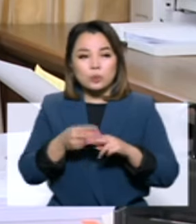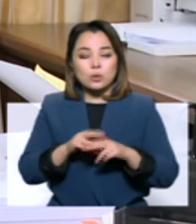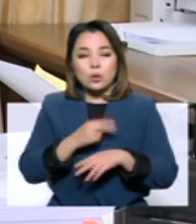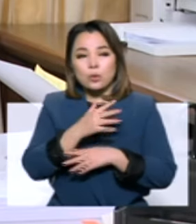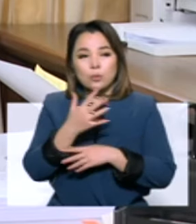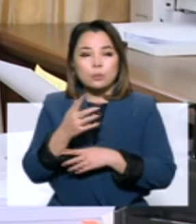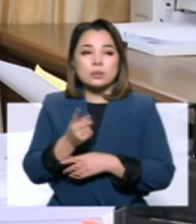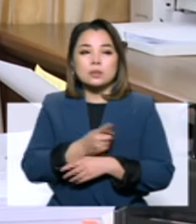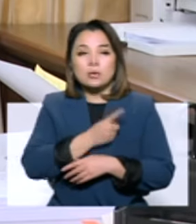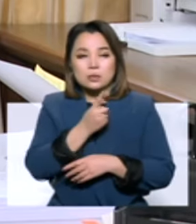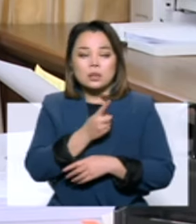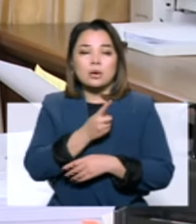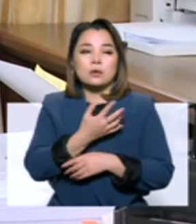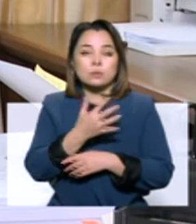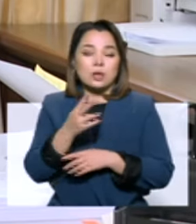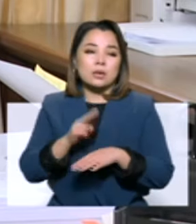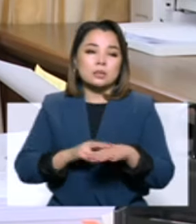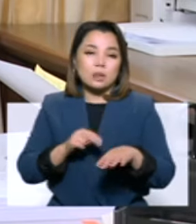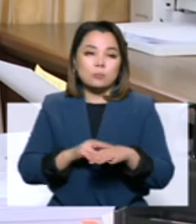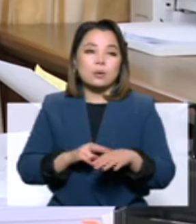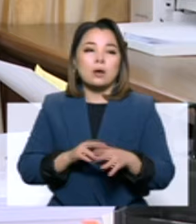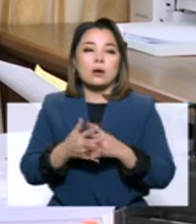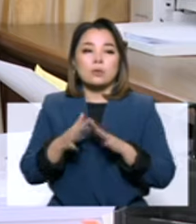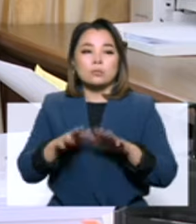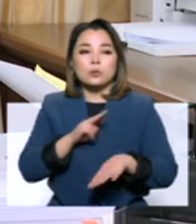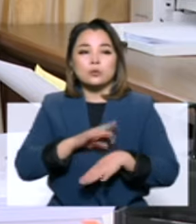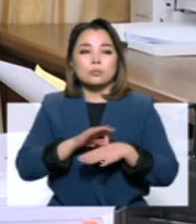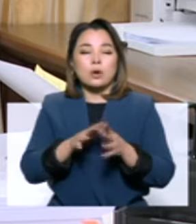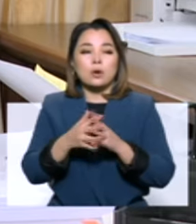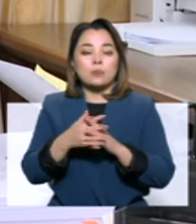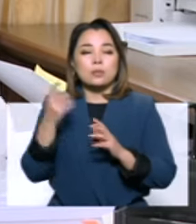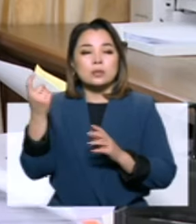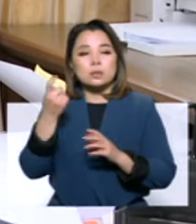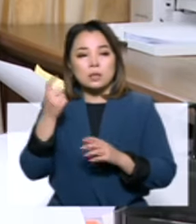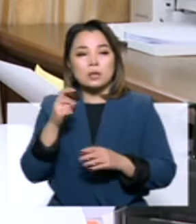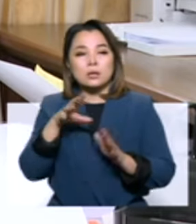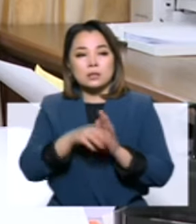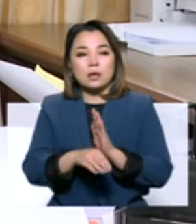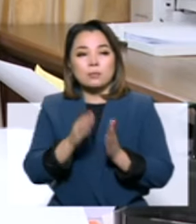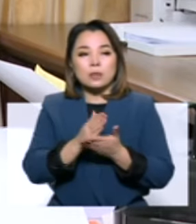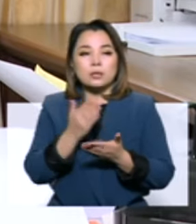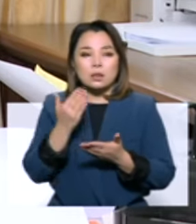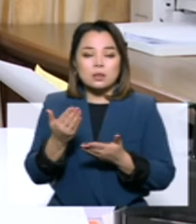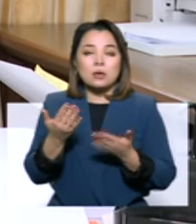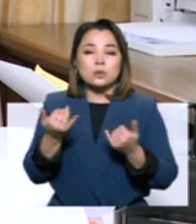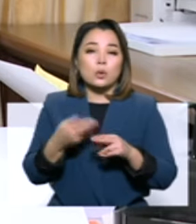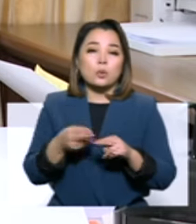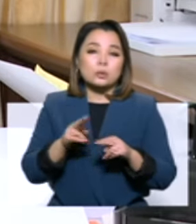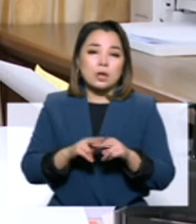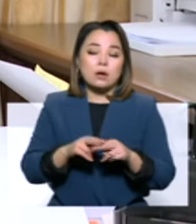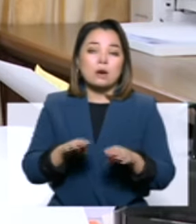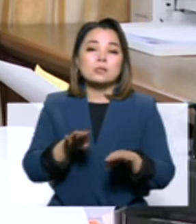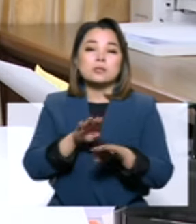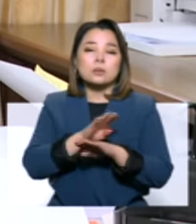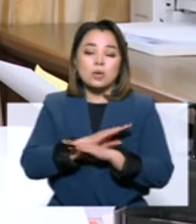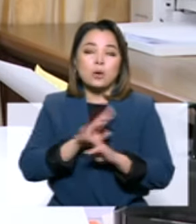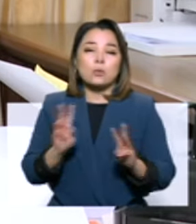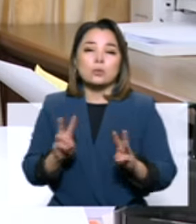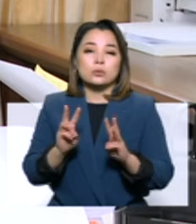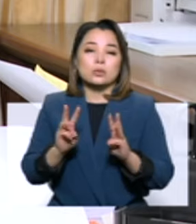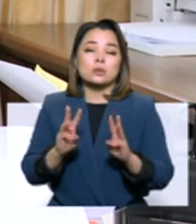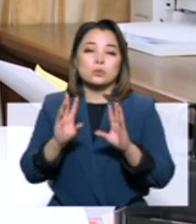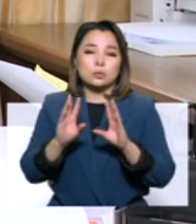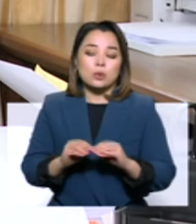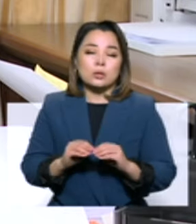орман шебері, орман инспекторы және ауылдық жерде жұмыс істейтін орман шаруашылығы мамандары деген кірген болды. Ал енді сол кезде қаза тапқан өрт сөндіру